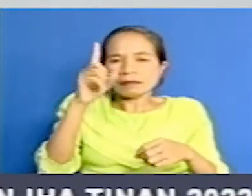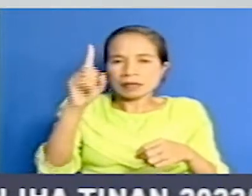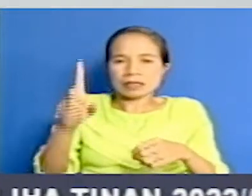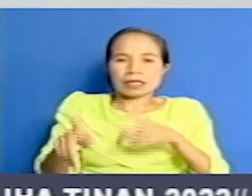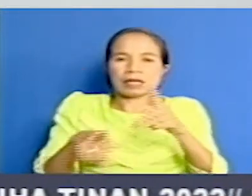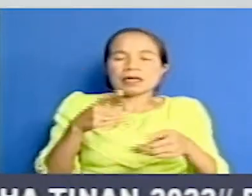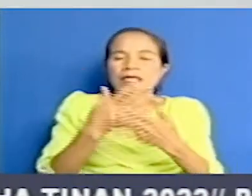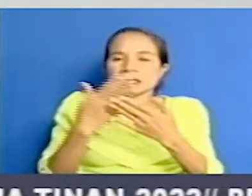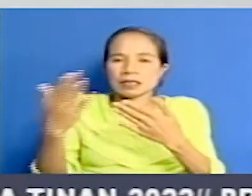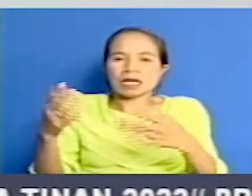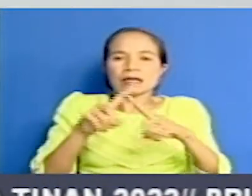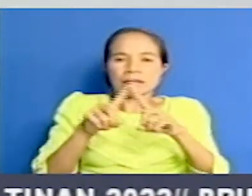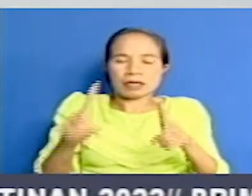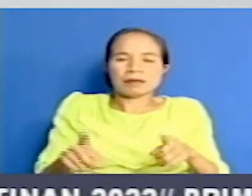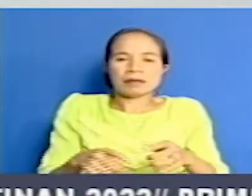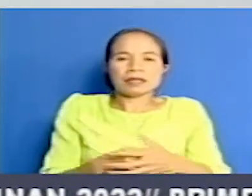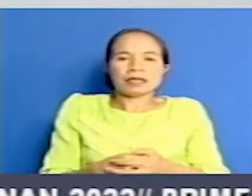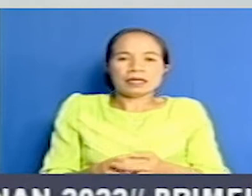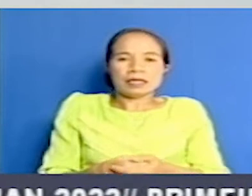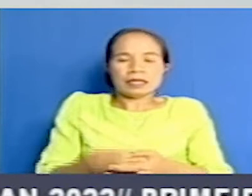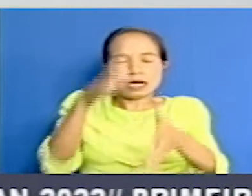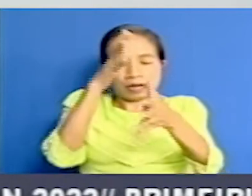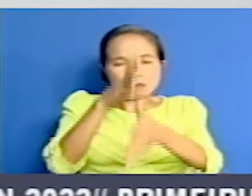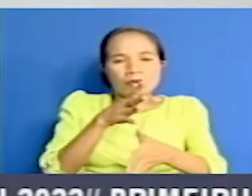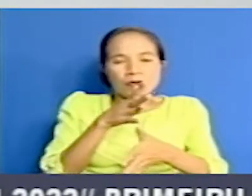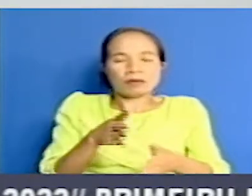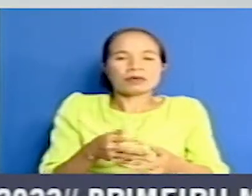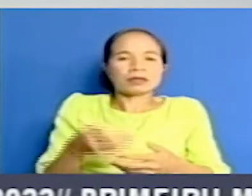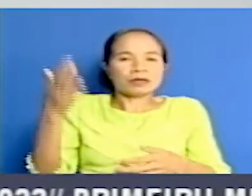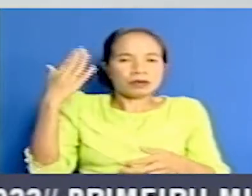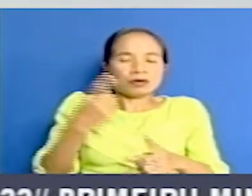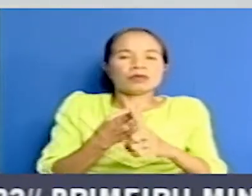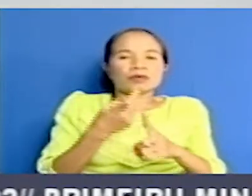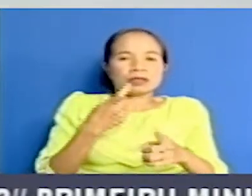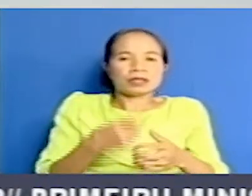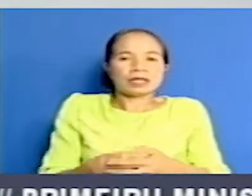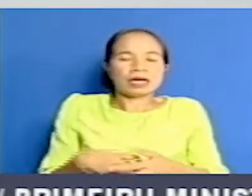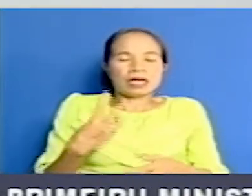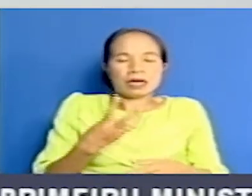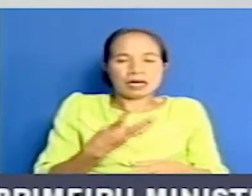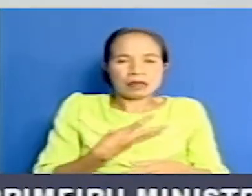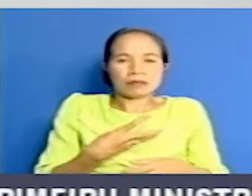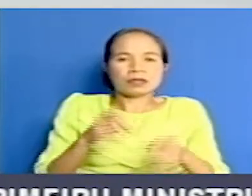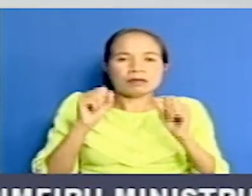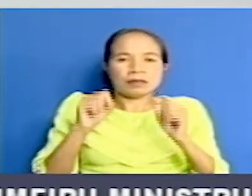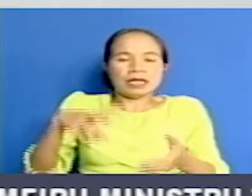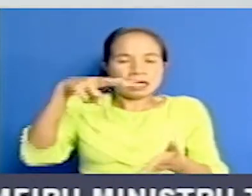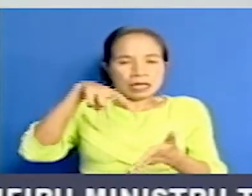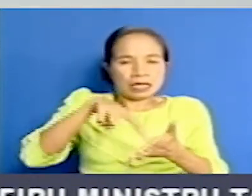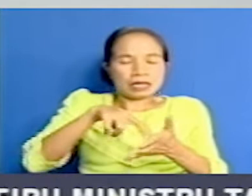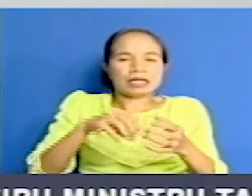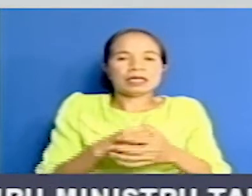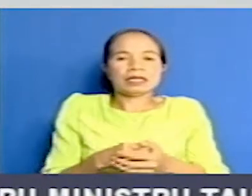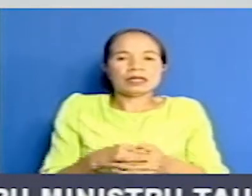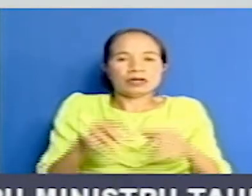emane produktu, mampir kita nabi apa sih lah mas oman, entah mau sih dan eh, kami mau suruh ya tadi rumah kita,